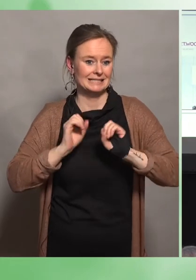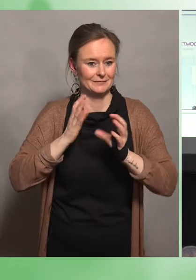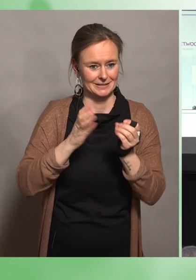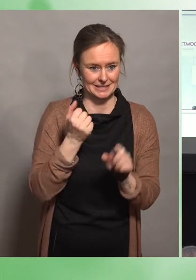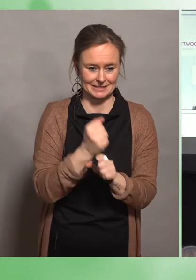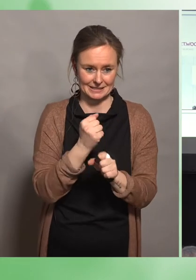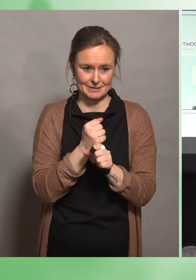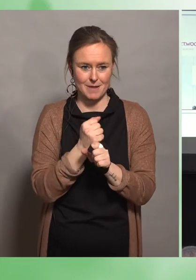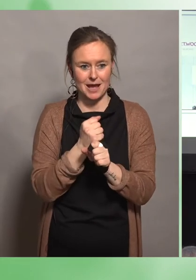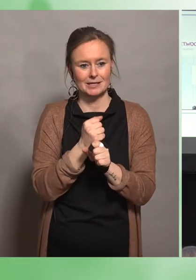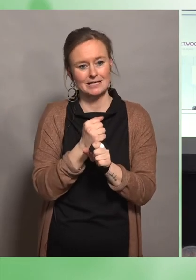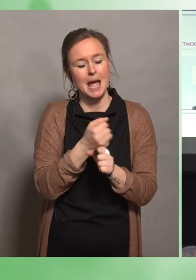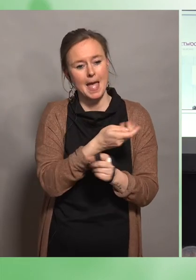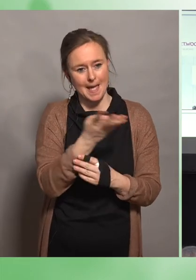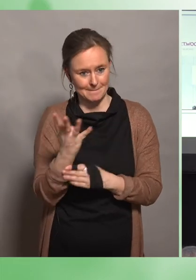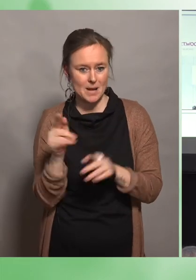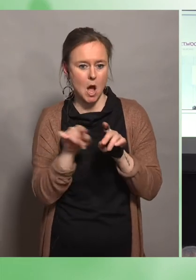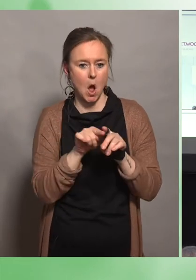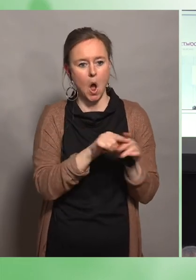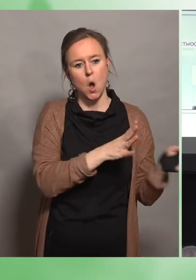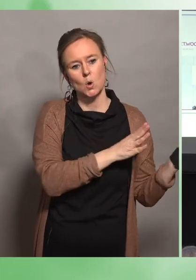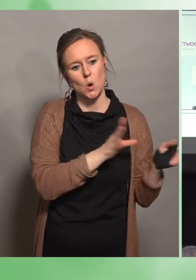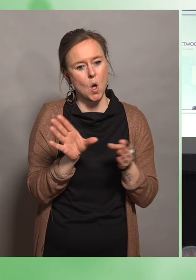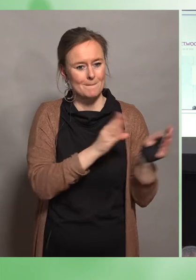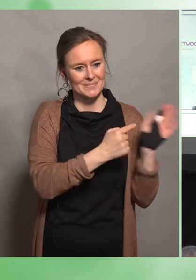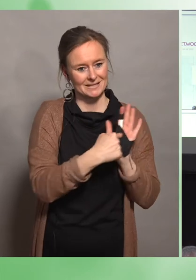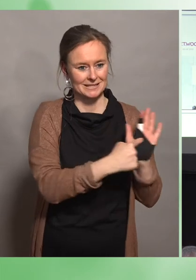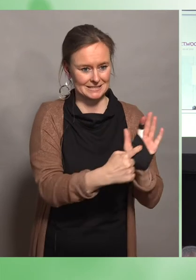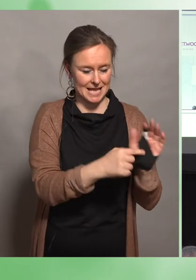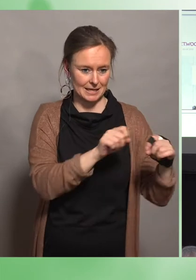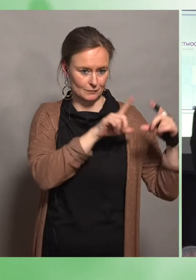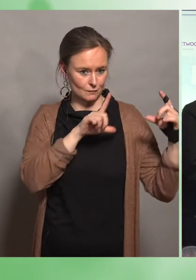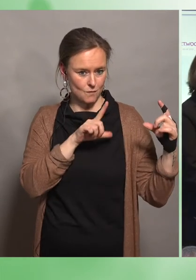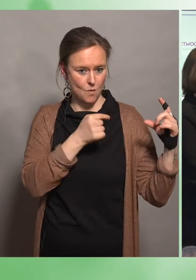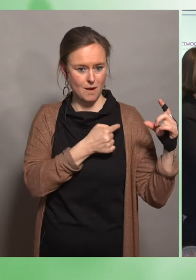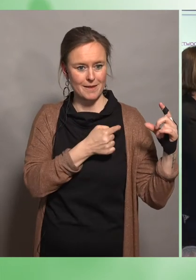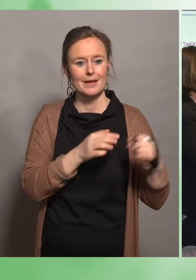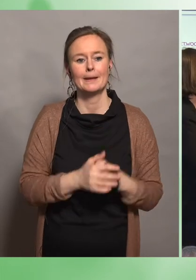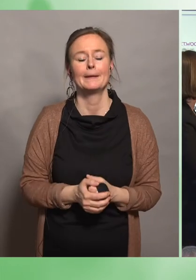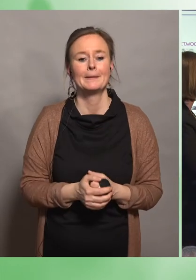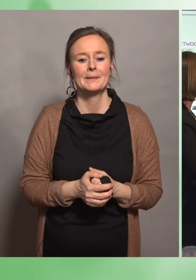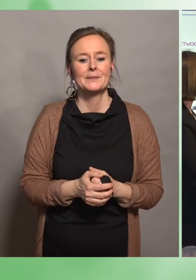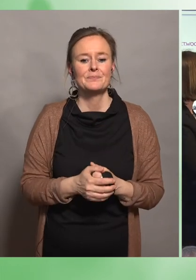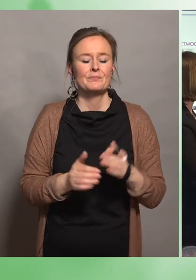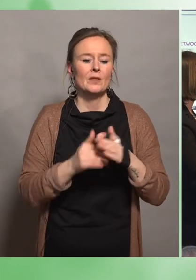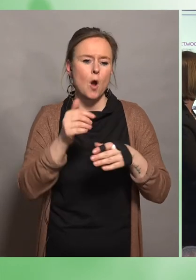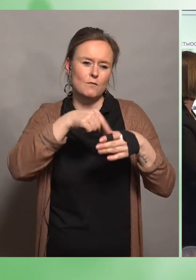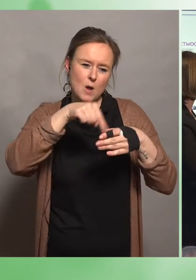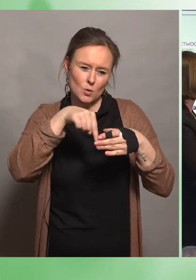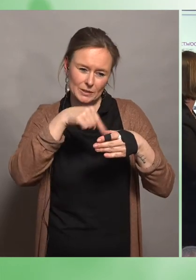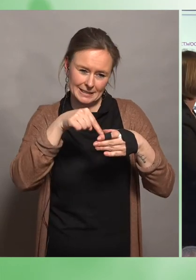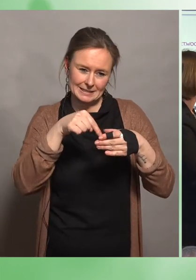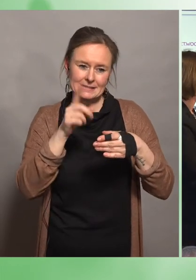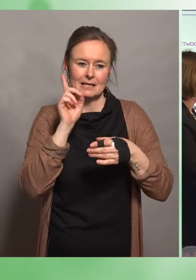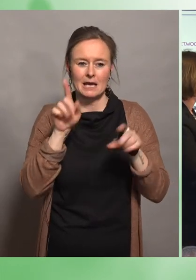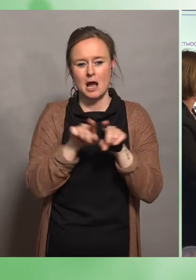hier auf der Folie auch mitgebracht. Also wie schon erwähnt, neben dem Aufbau von internen Strukturen, aber auch eines Netzwerkes, unter